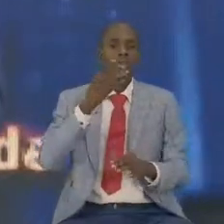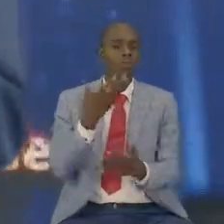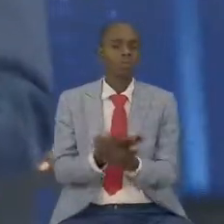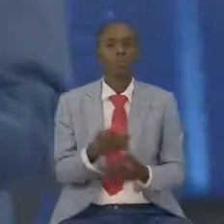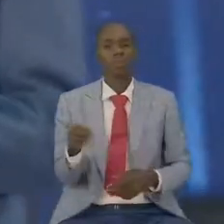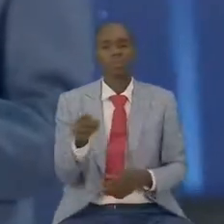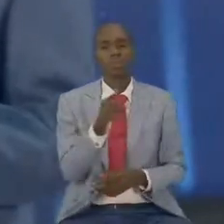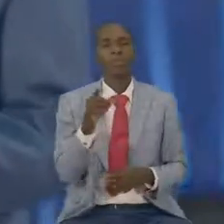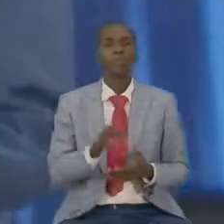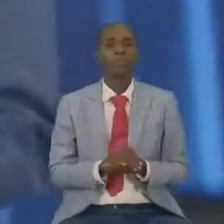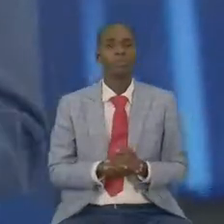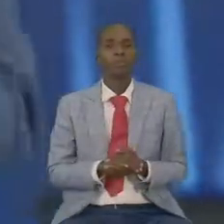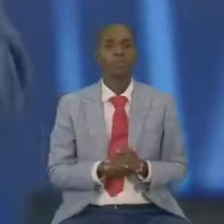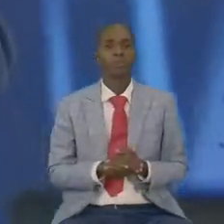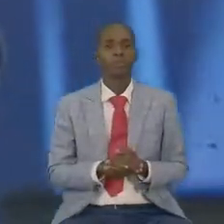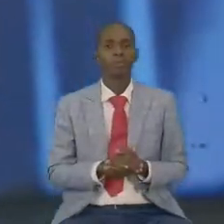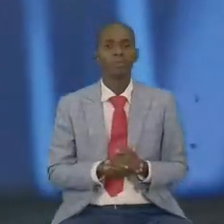l'épreuve.